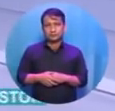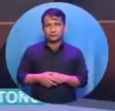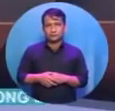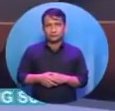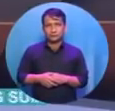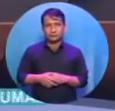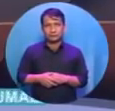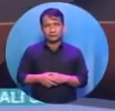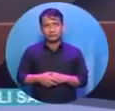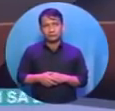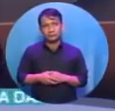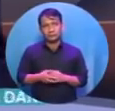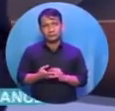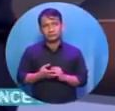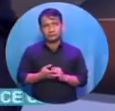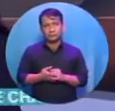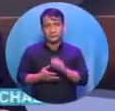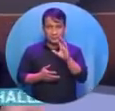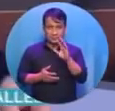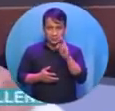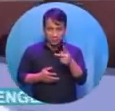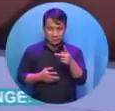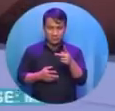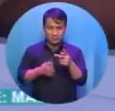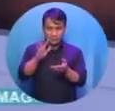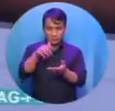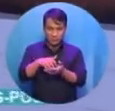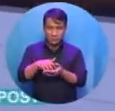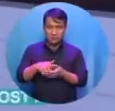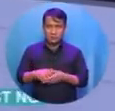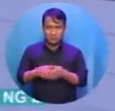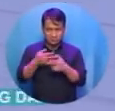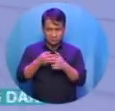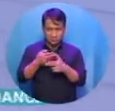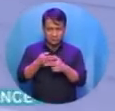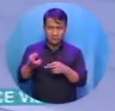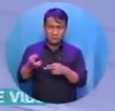pindot. Yun. 5,000! Anong pangalan?